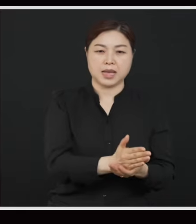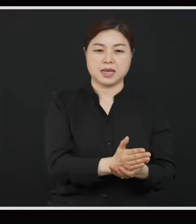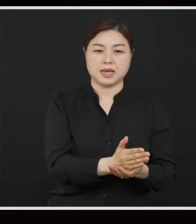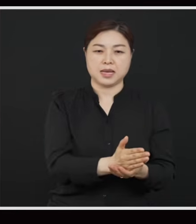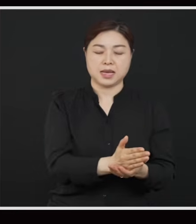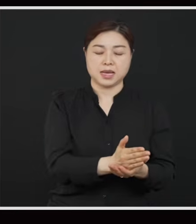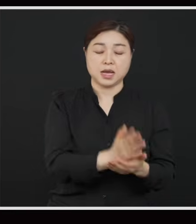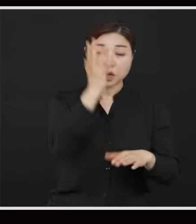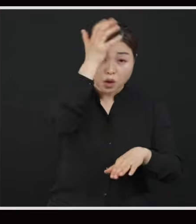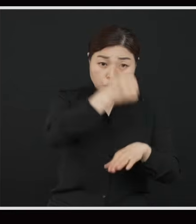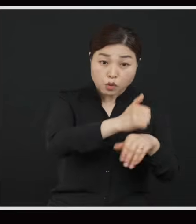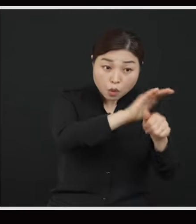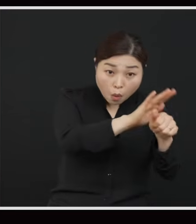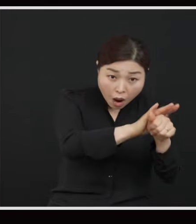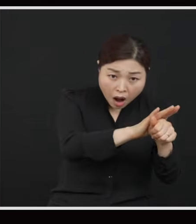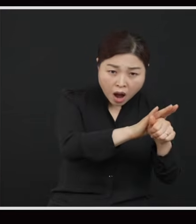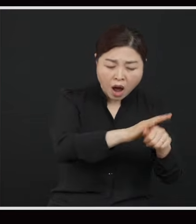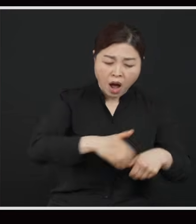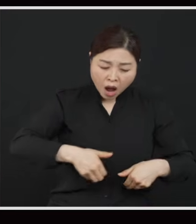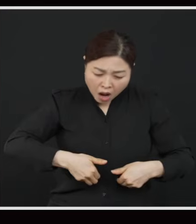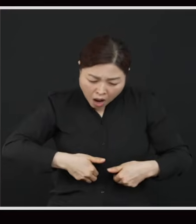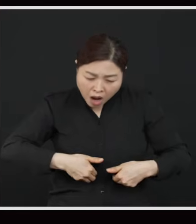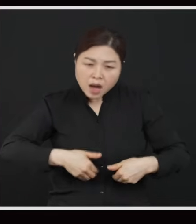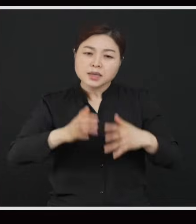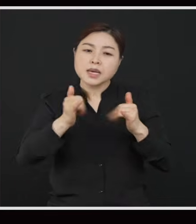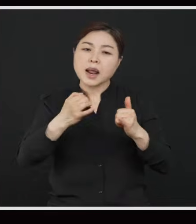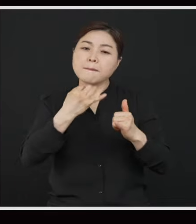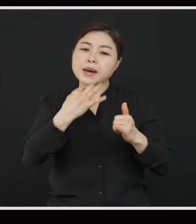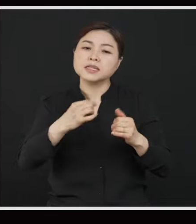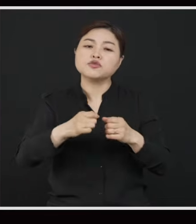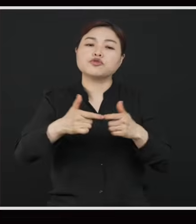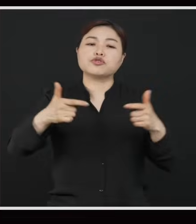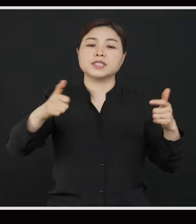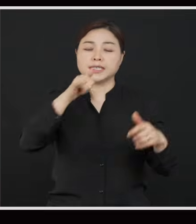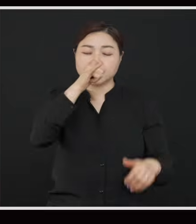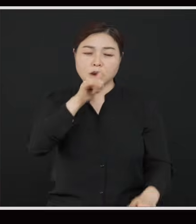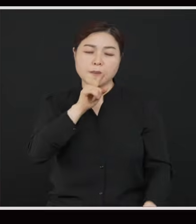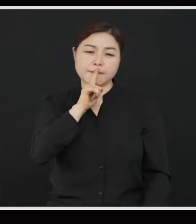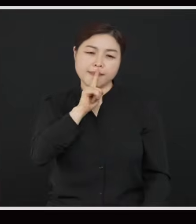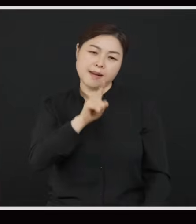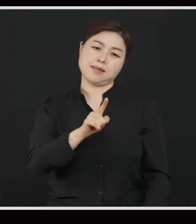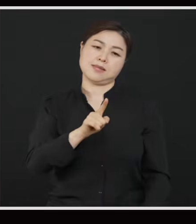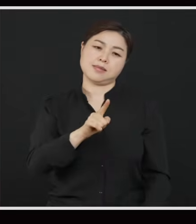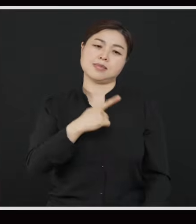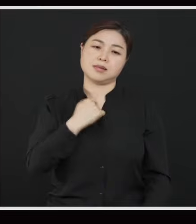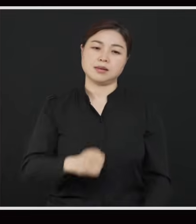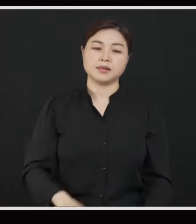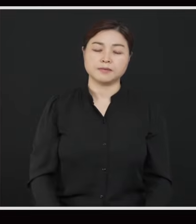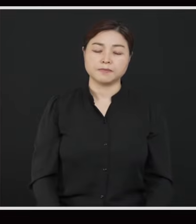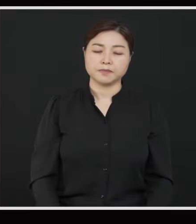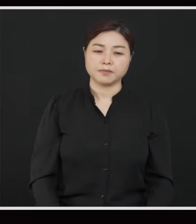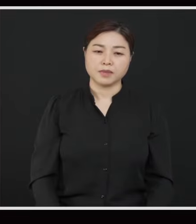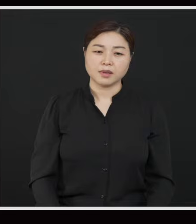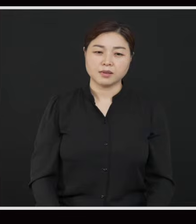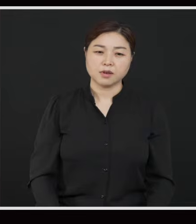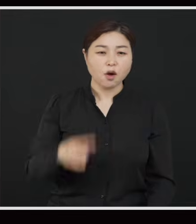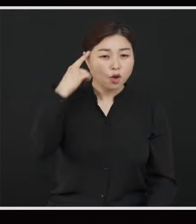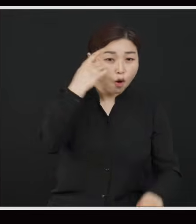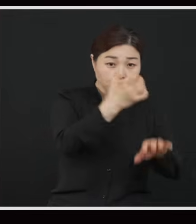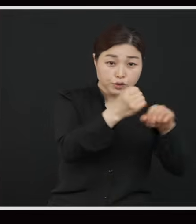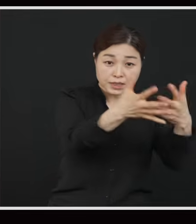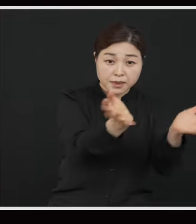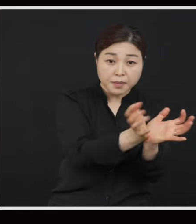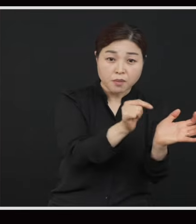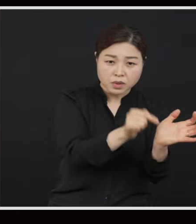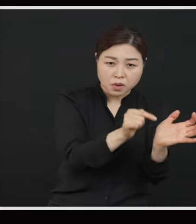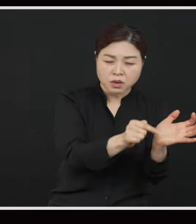도와줘봤자 굶주림만 더 늘리는 그런 일이 돼. 그런 차가운 얘기를 하는데 어쨌든